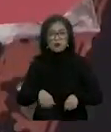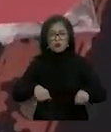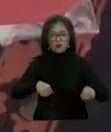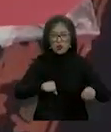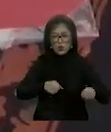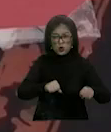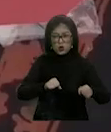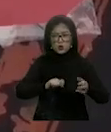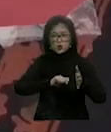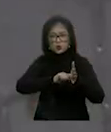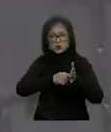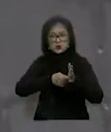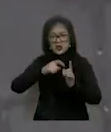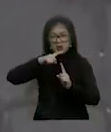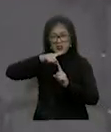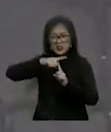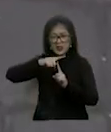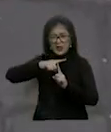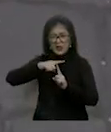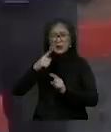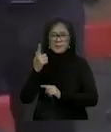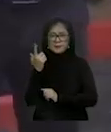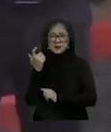kunci letter T dan pistol mainan.